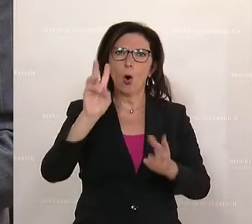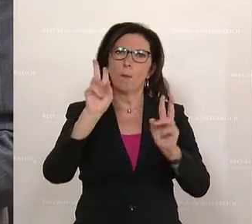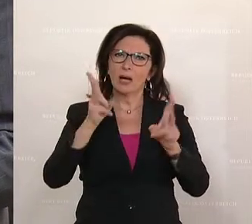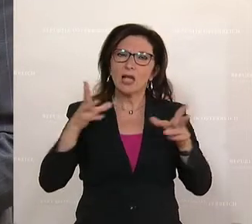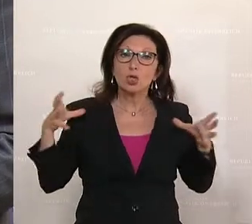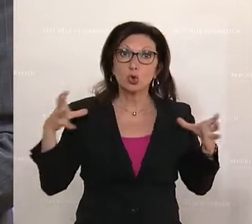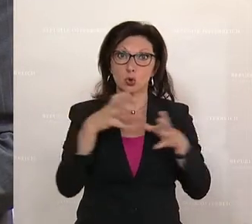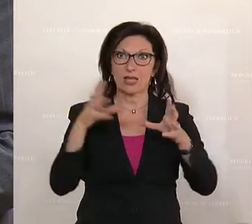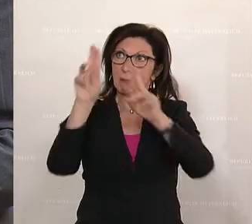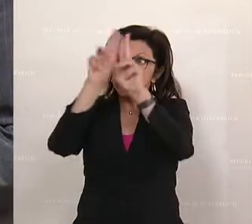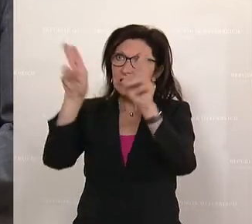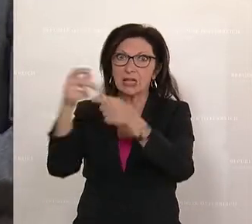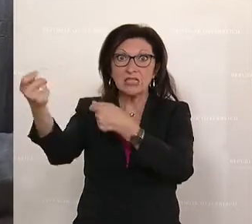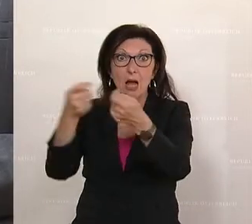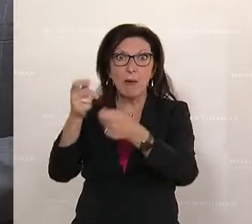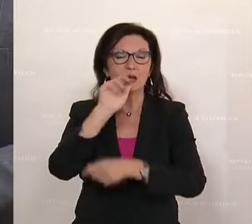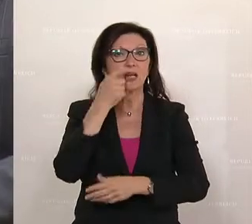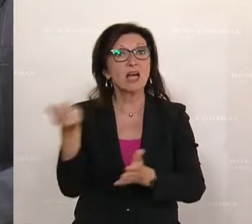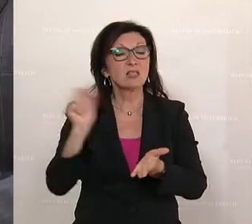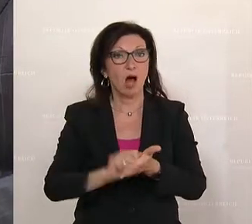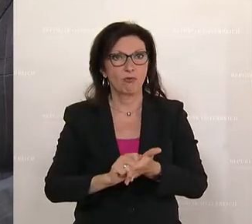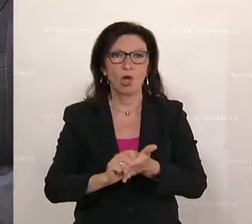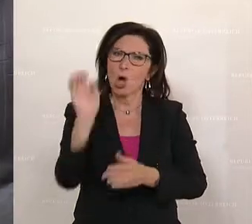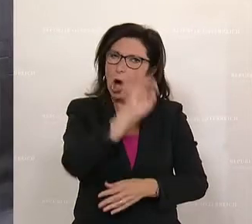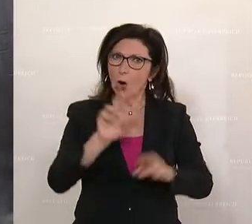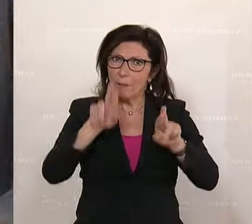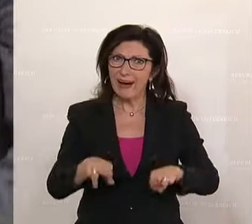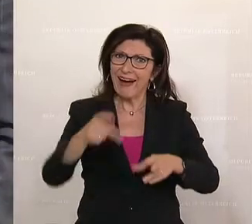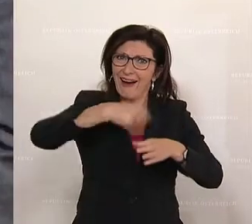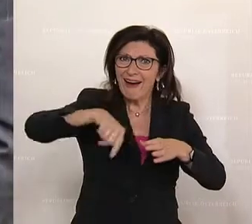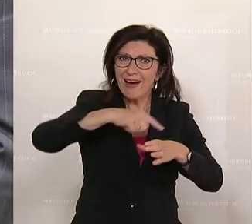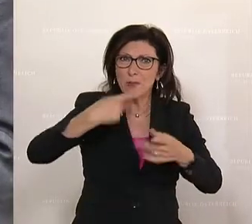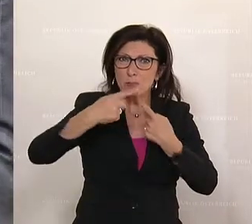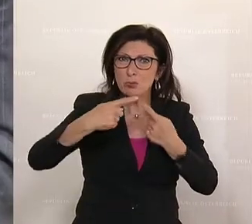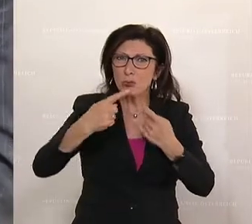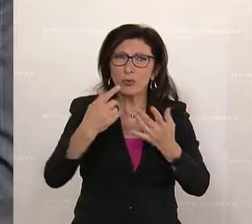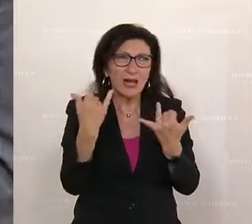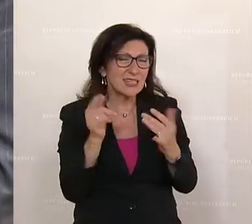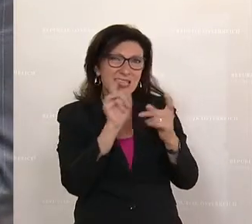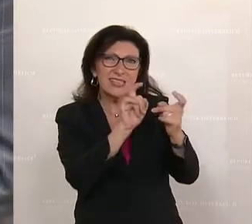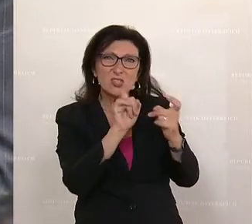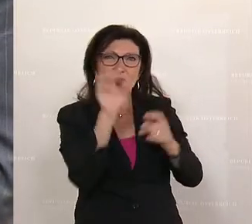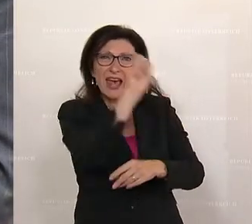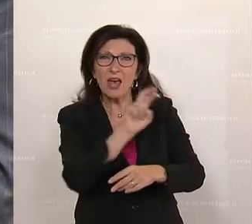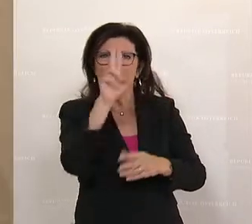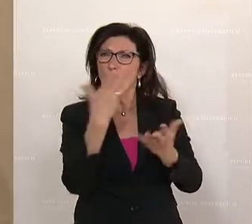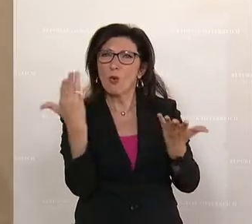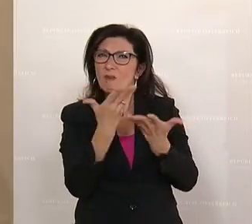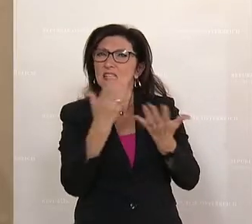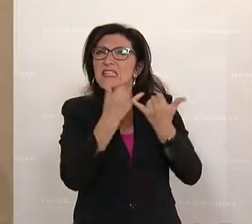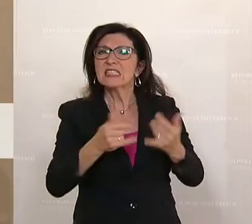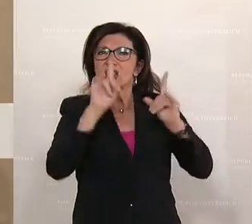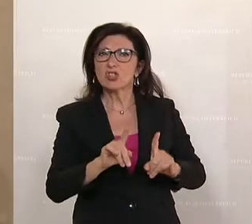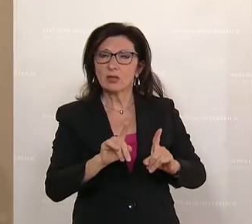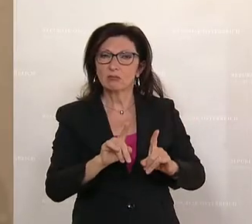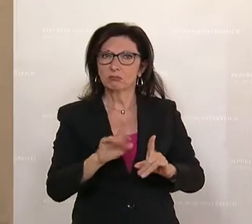internationalen Gasmarkt angedacht und wohl auch im Europäischen Rat besprochen. Was ist hier der Stand der Diskussion auf EU-Ebene? Vielen